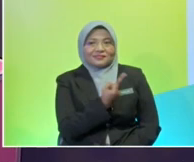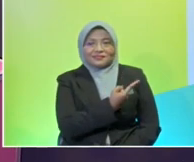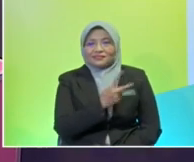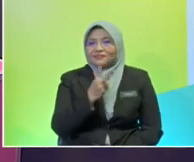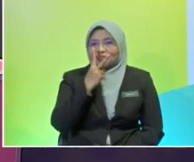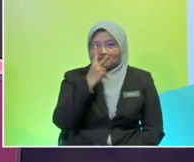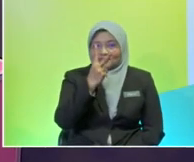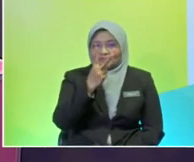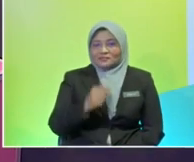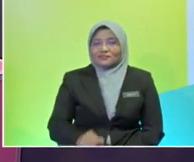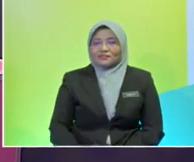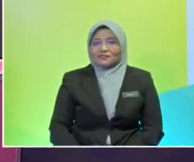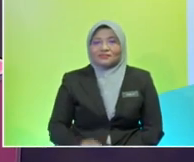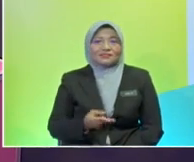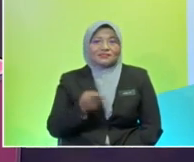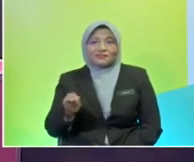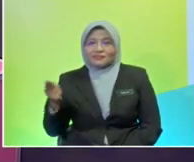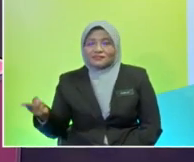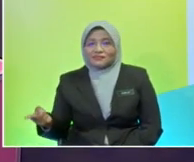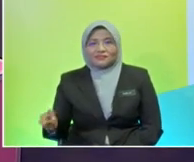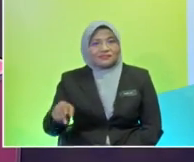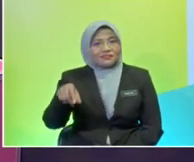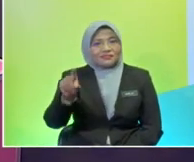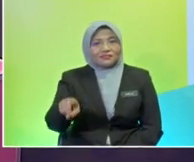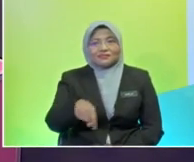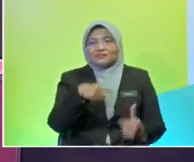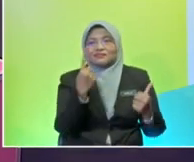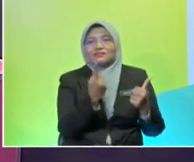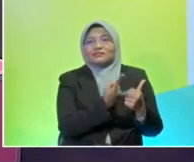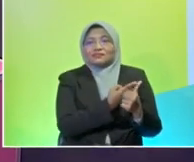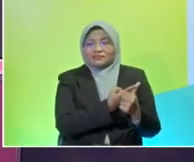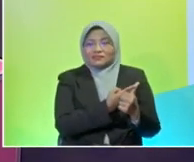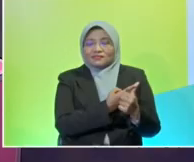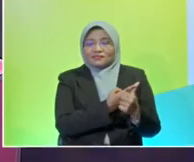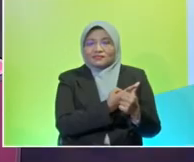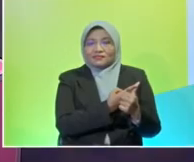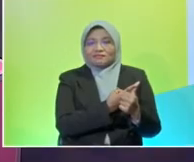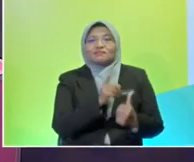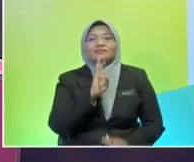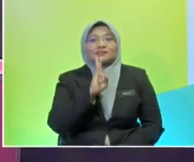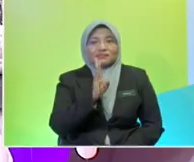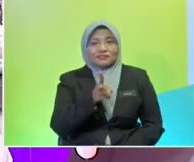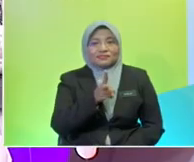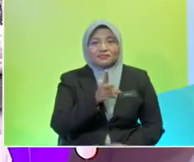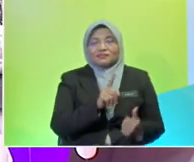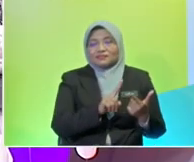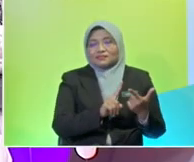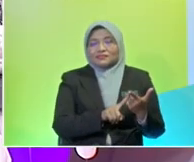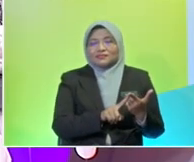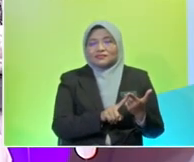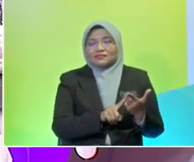di rumah bahan-bahan yang diperlukan adalah seperti contoh Kita sesuaikan contoh air kemudian